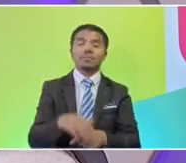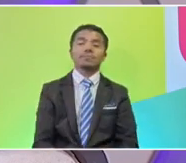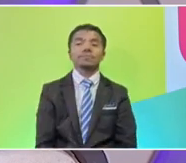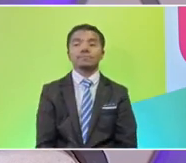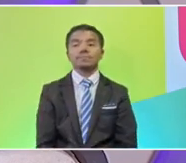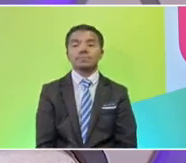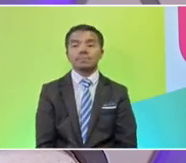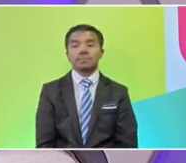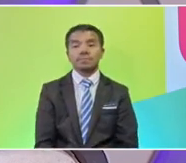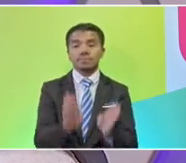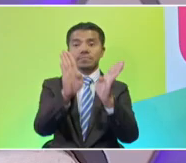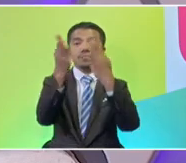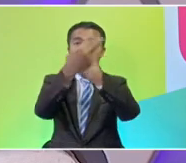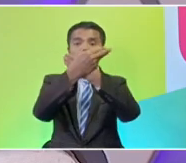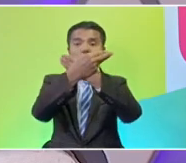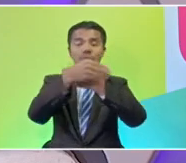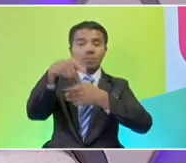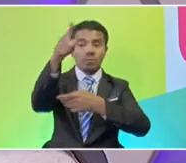bentuk bulat